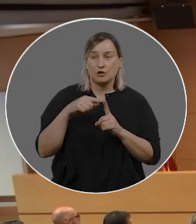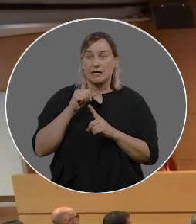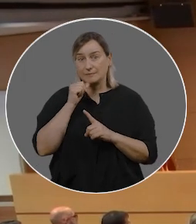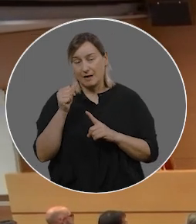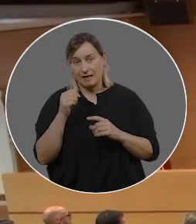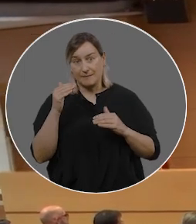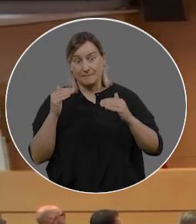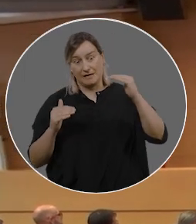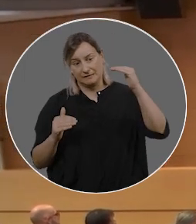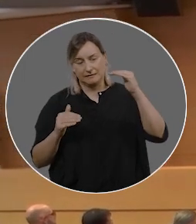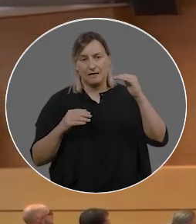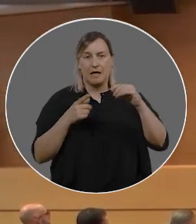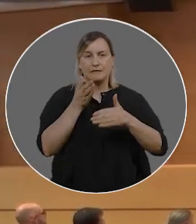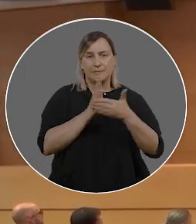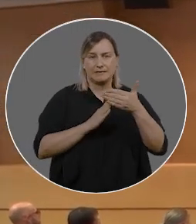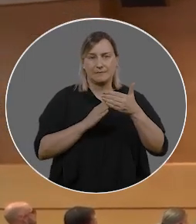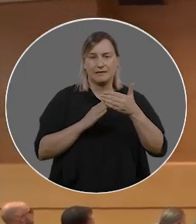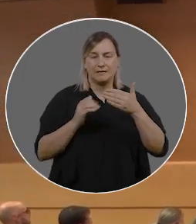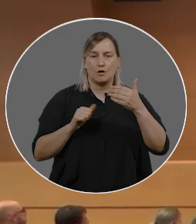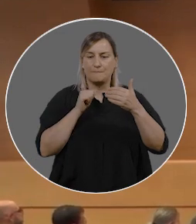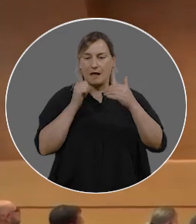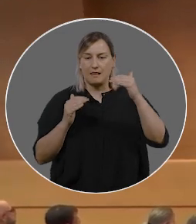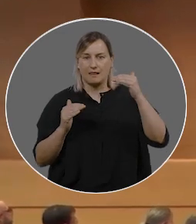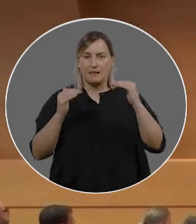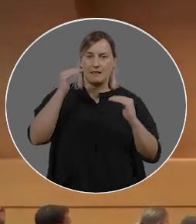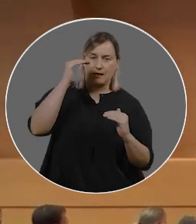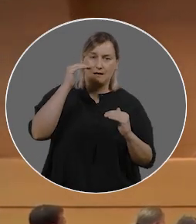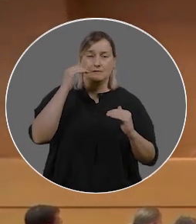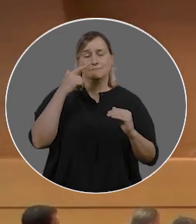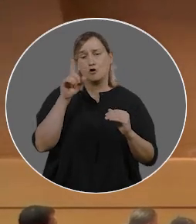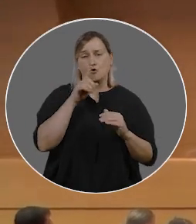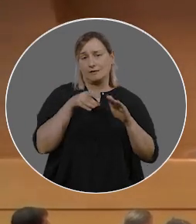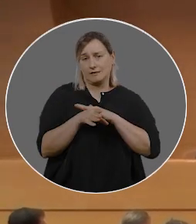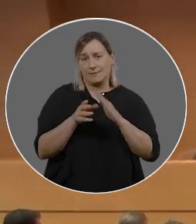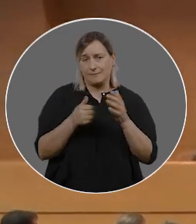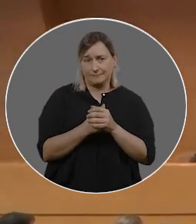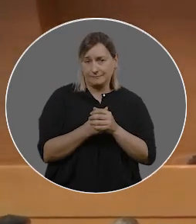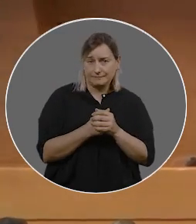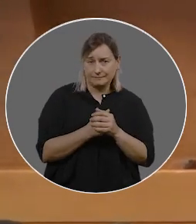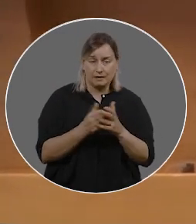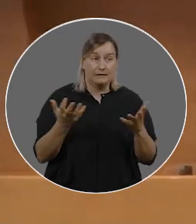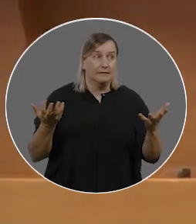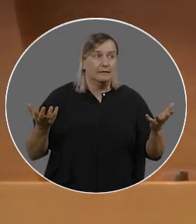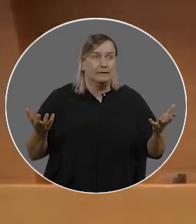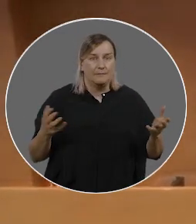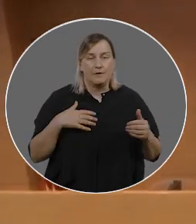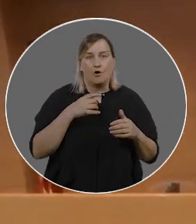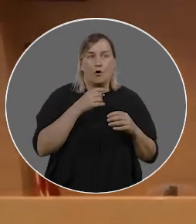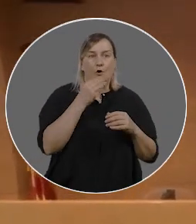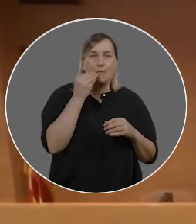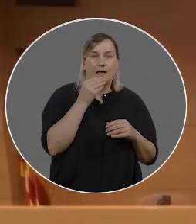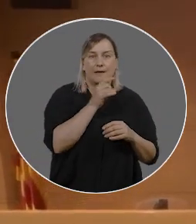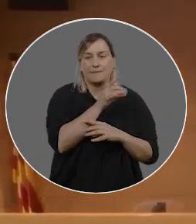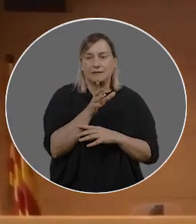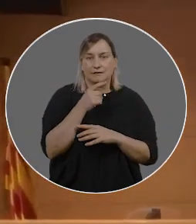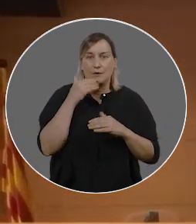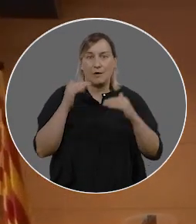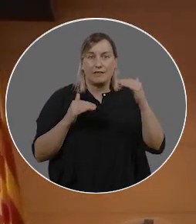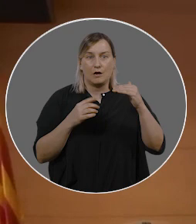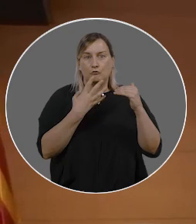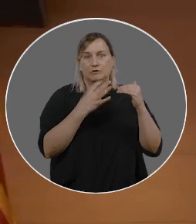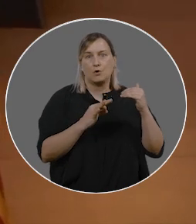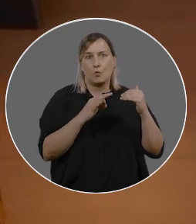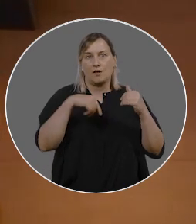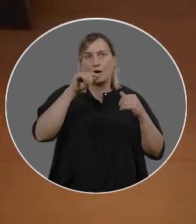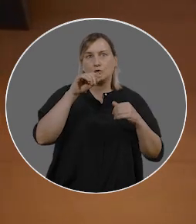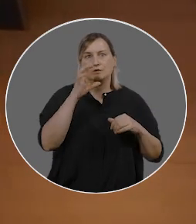és parcialment accessible, i si tens més coses malament que bé, és no accessible. Però clar, tenir més coses bé que malament només vol dir